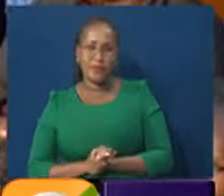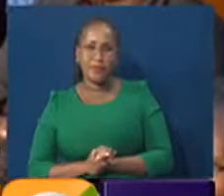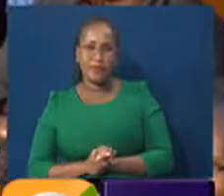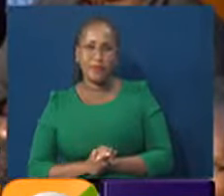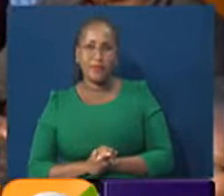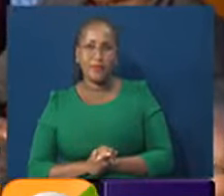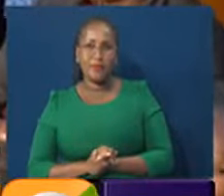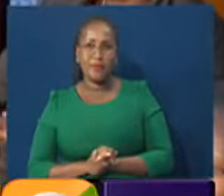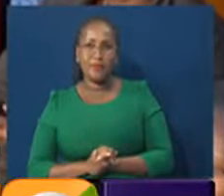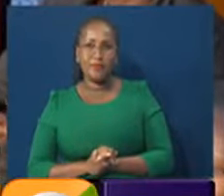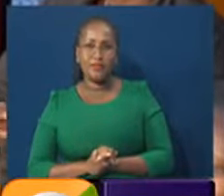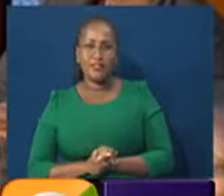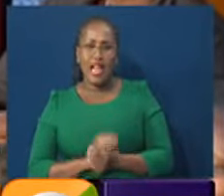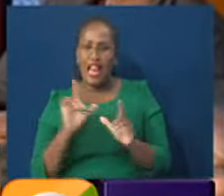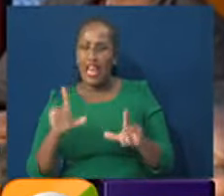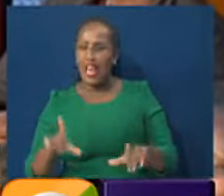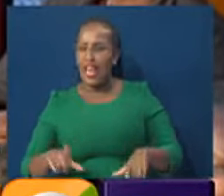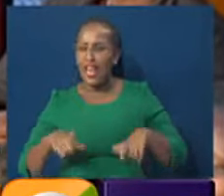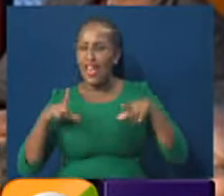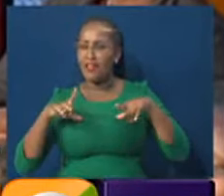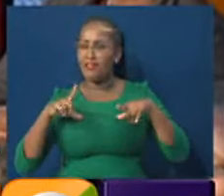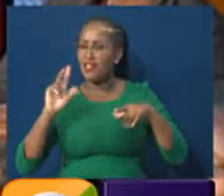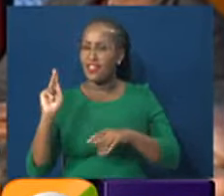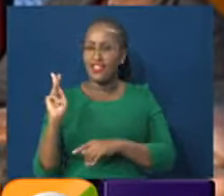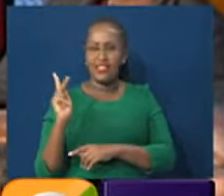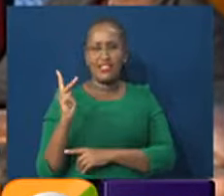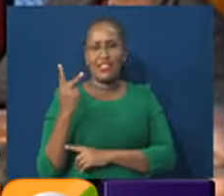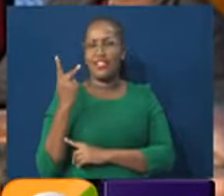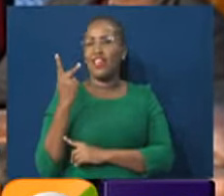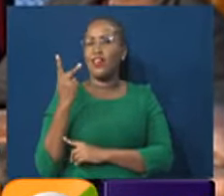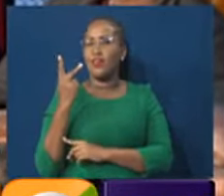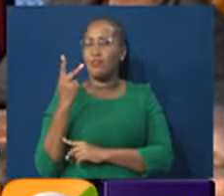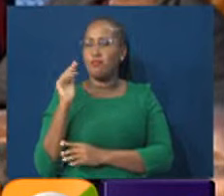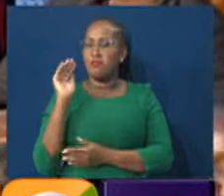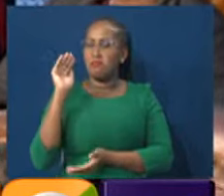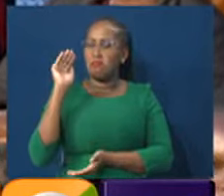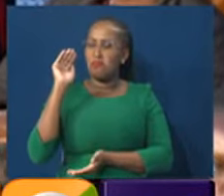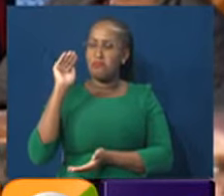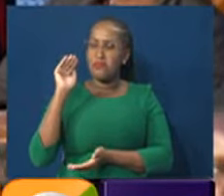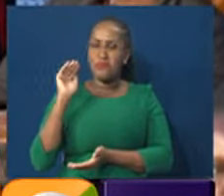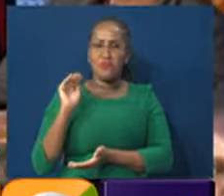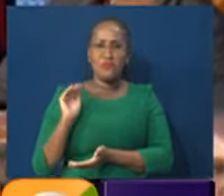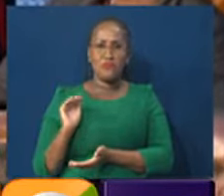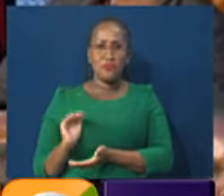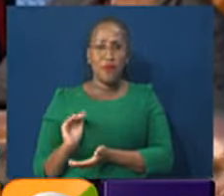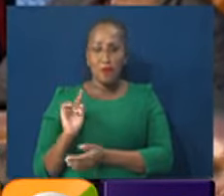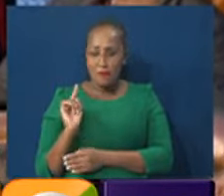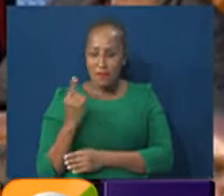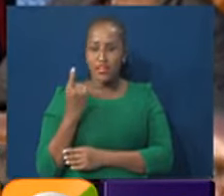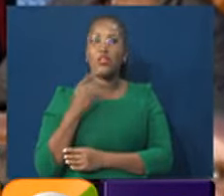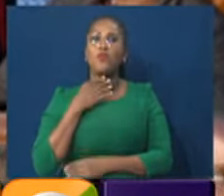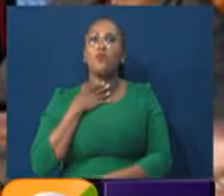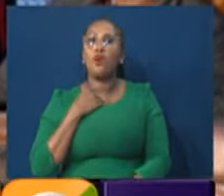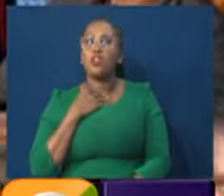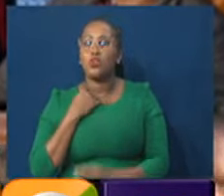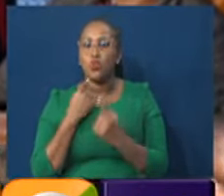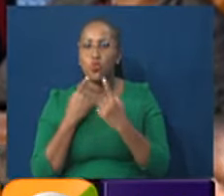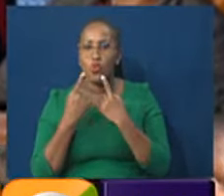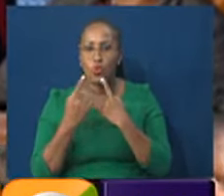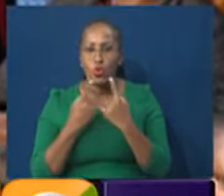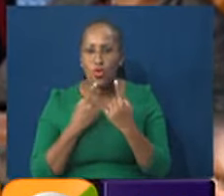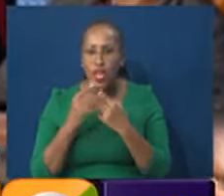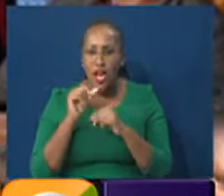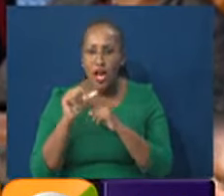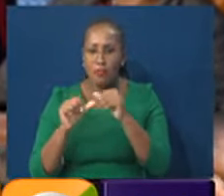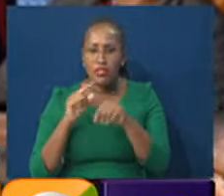the present lifestyle of a Kenyan has gone down, totally down. First, I would like to talk about when